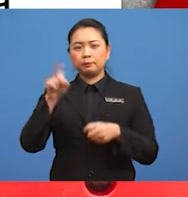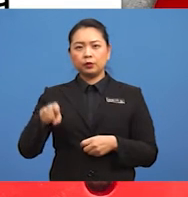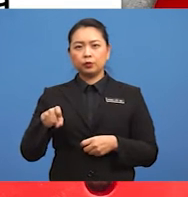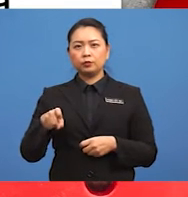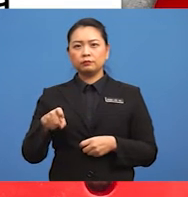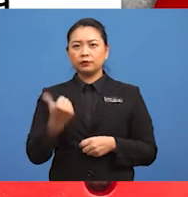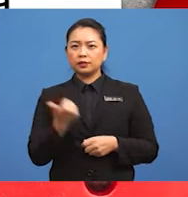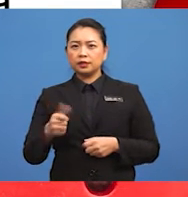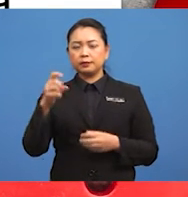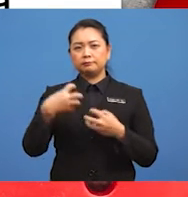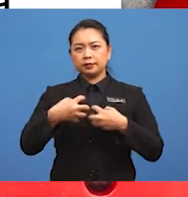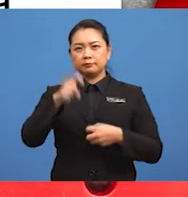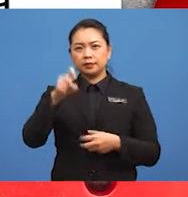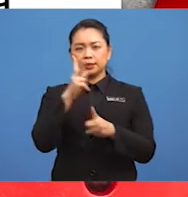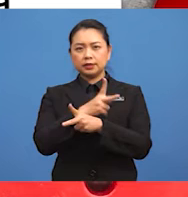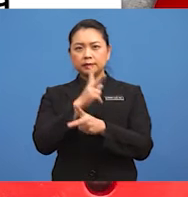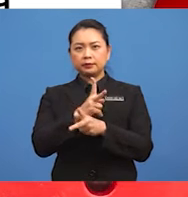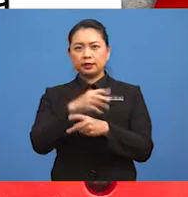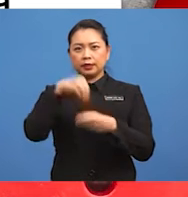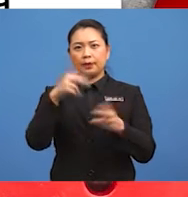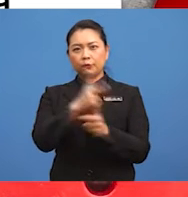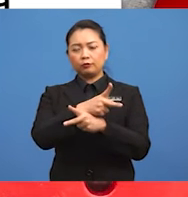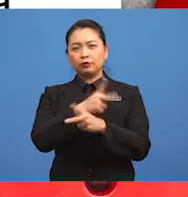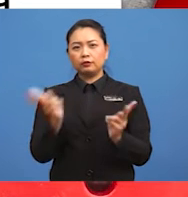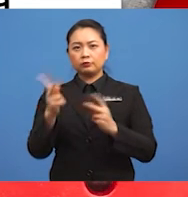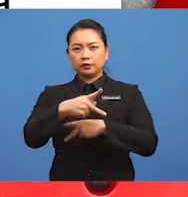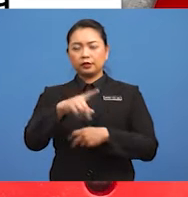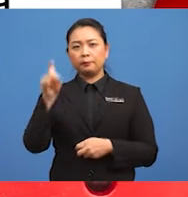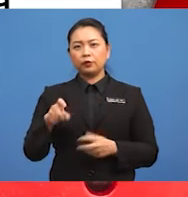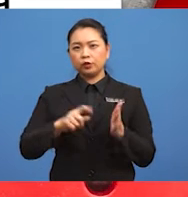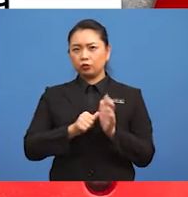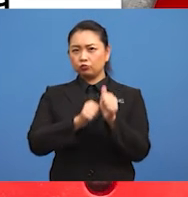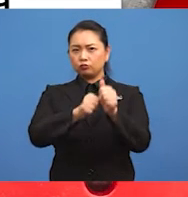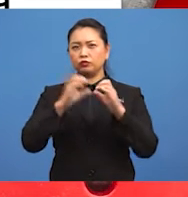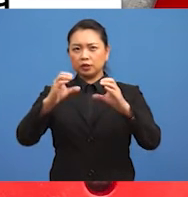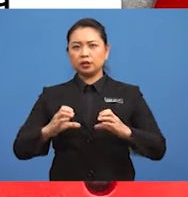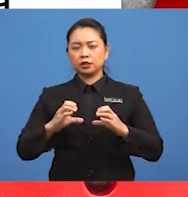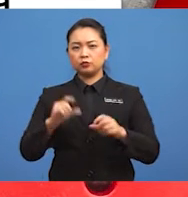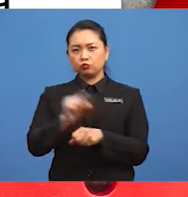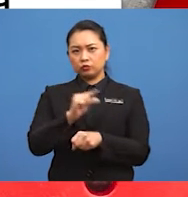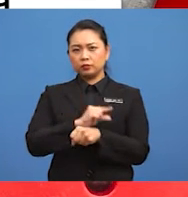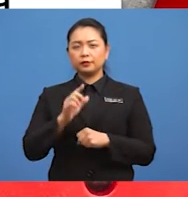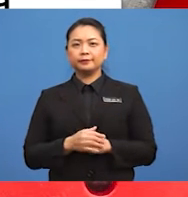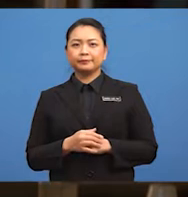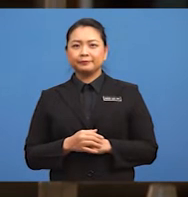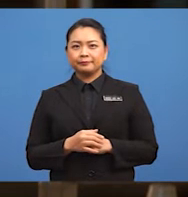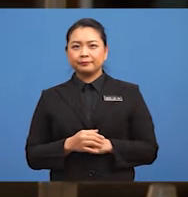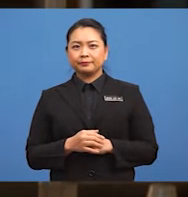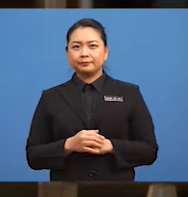mesin disimpan di dalam kotak dan perlu patuhi cara penggunaan mengikut panduan.